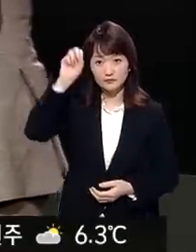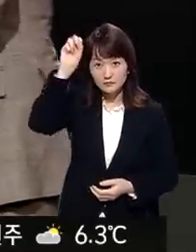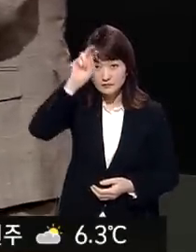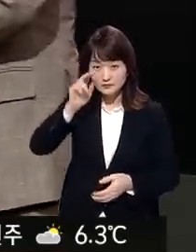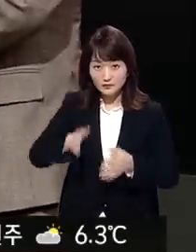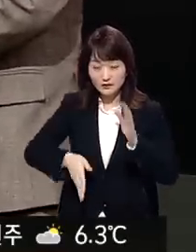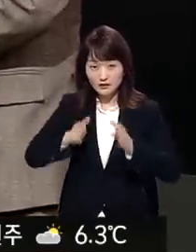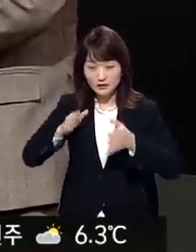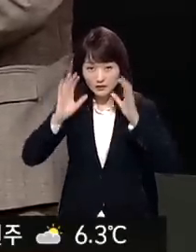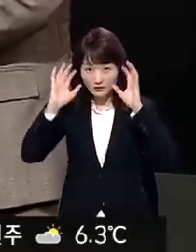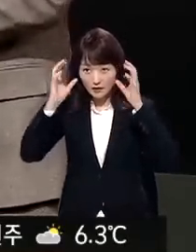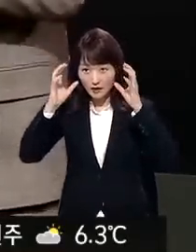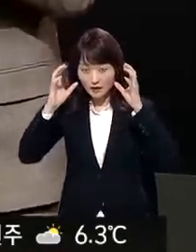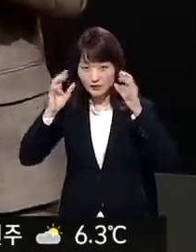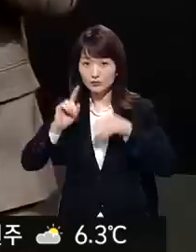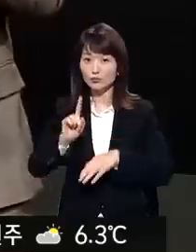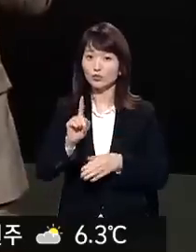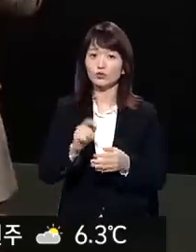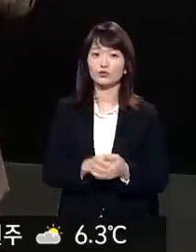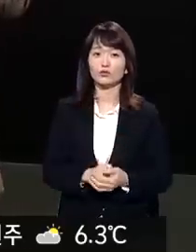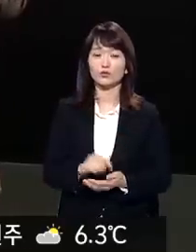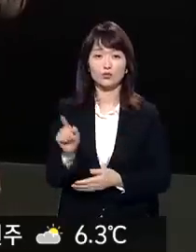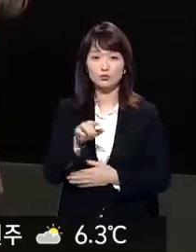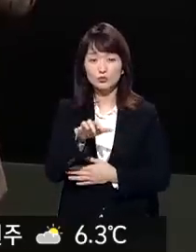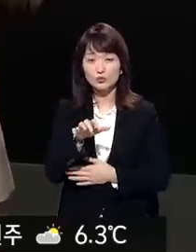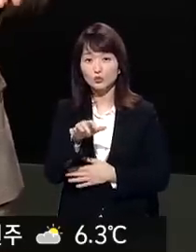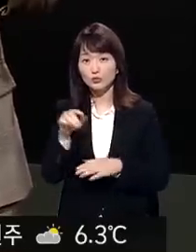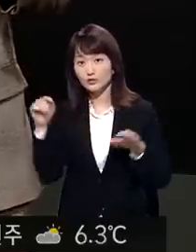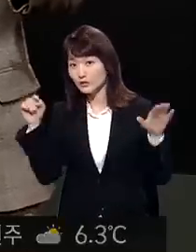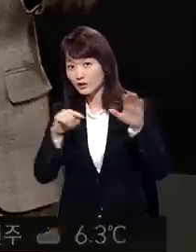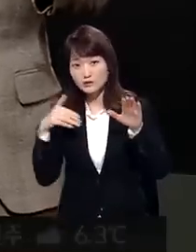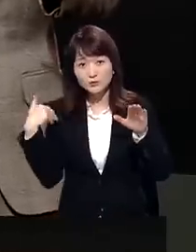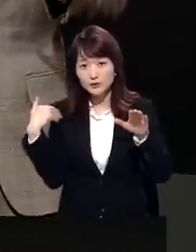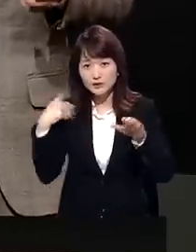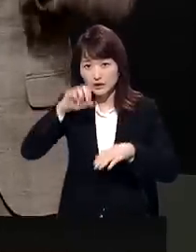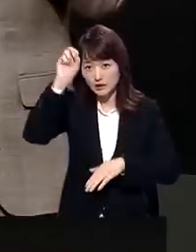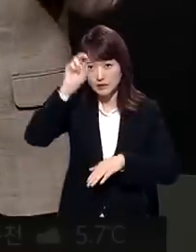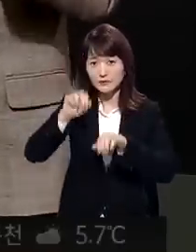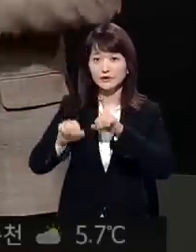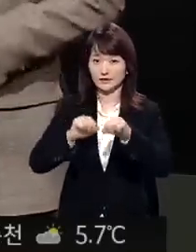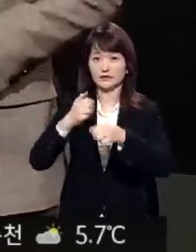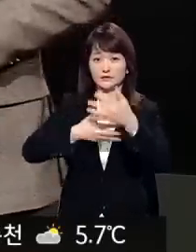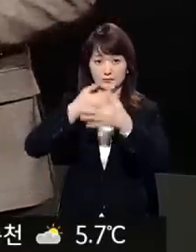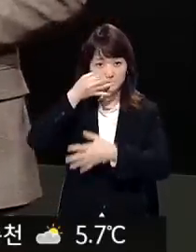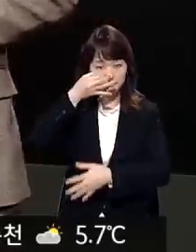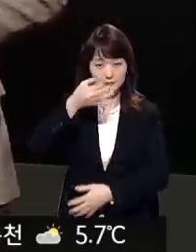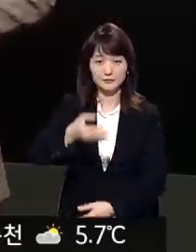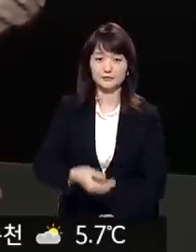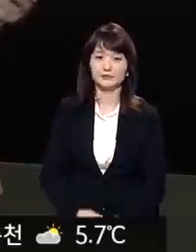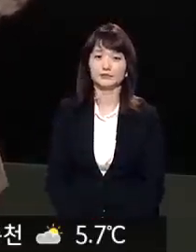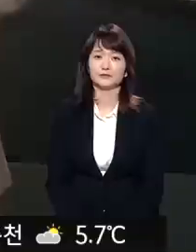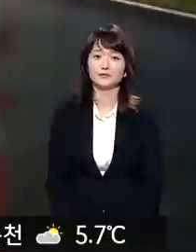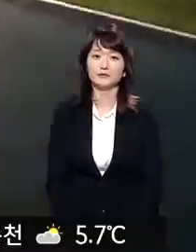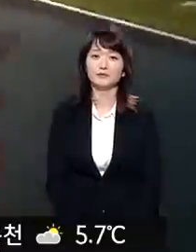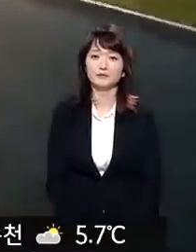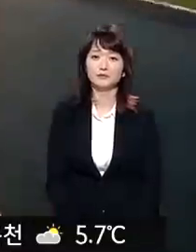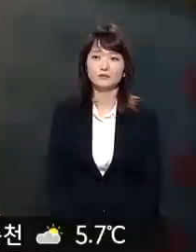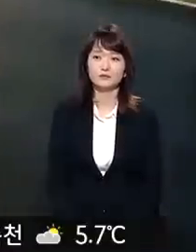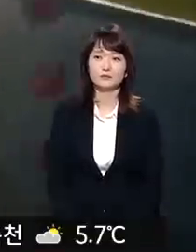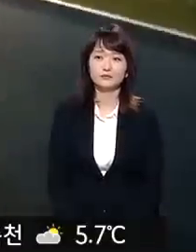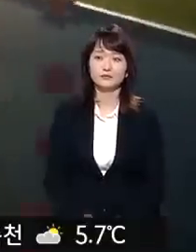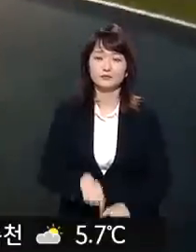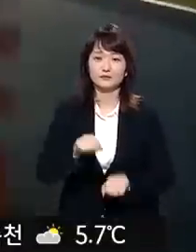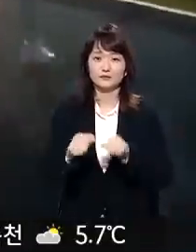갑자기 뛰어든 아이. 어디로 튈지 모르는 아이들의 돌발 행동. 지금부터 만나보시죠.